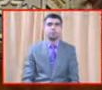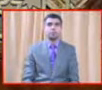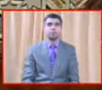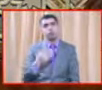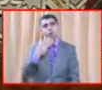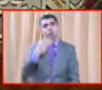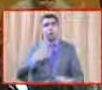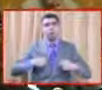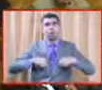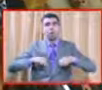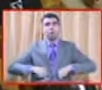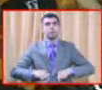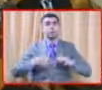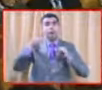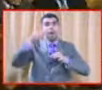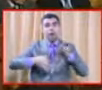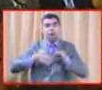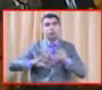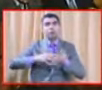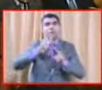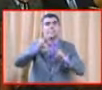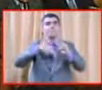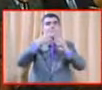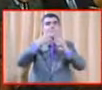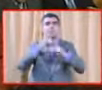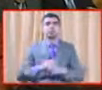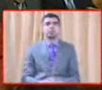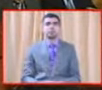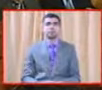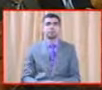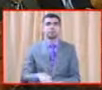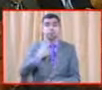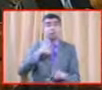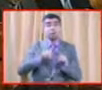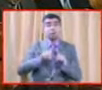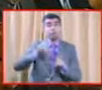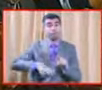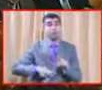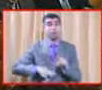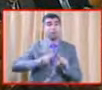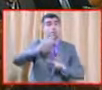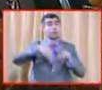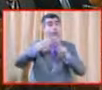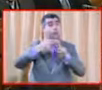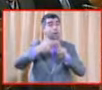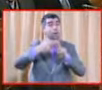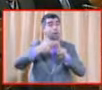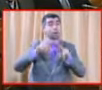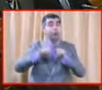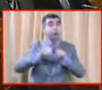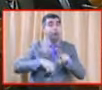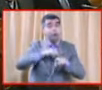شكرا سيد الوزير على ما تفضلتم به من جواب. ومن خلال هذا الجواب نسجل الإيمان